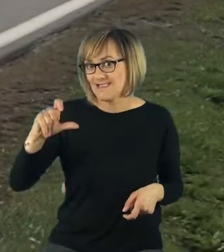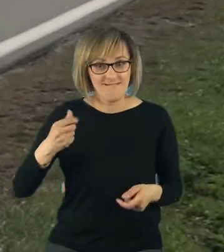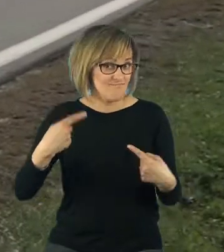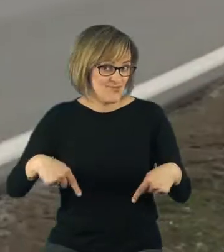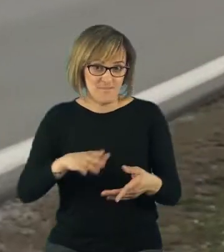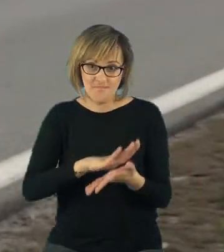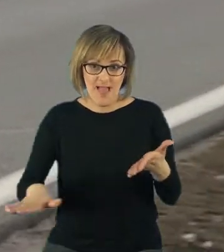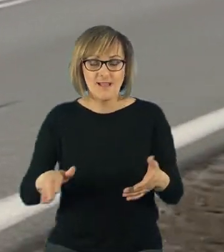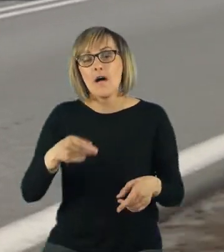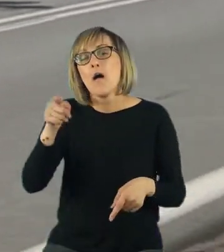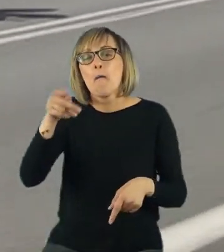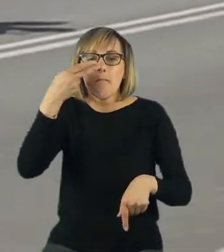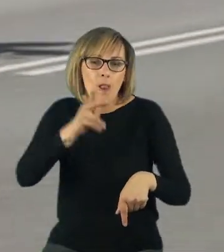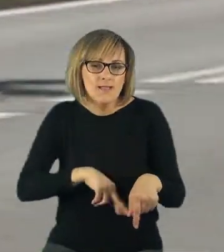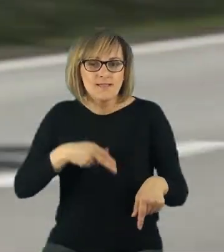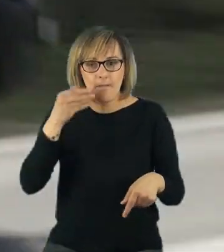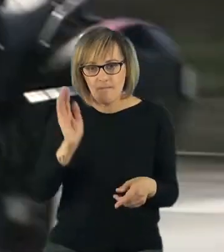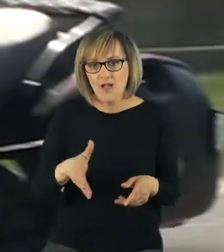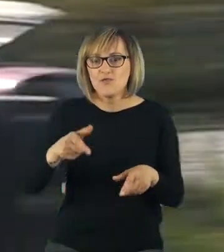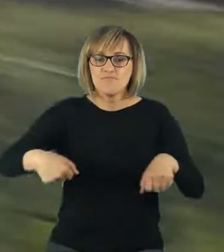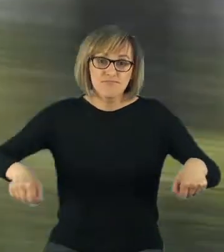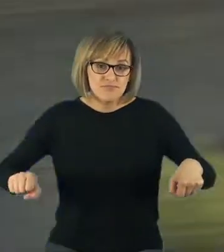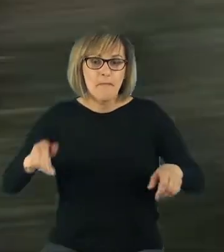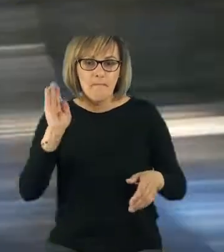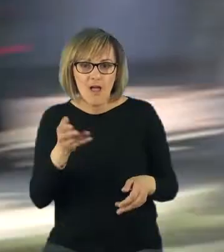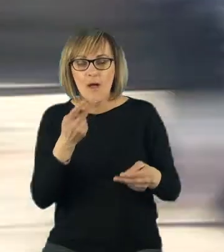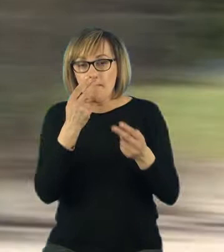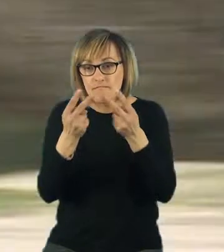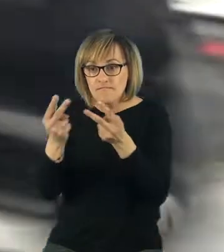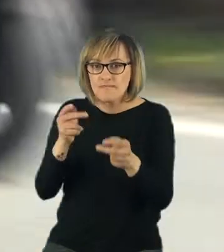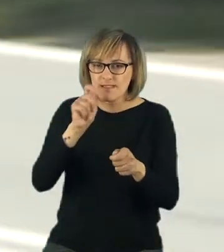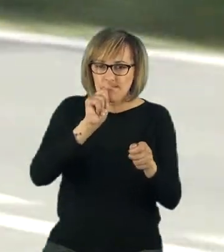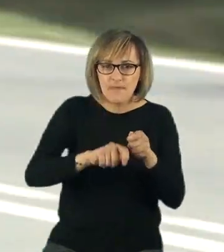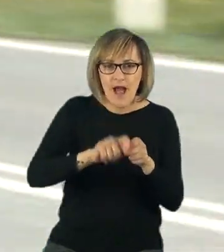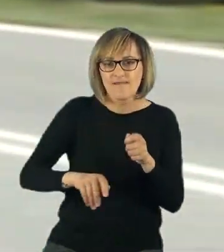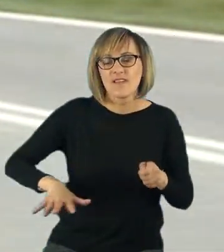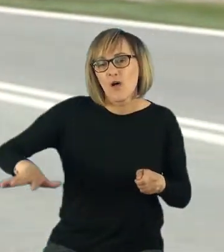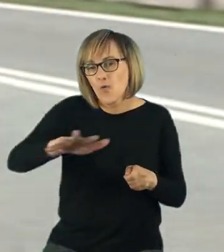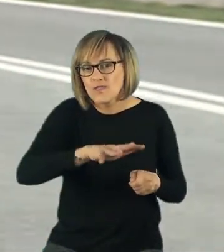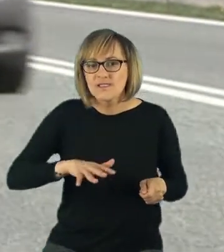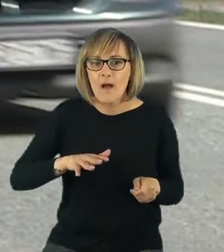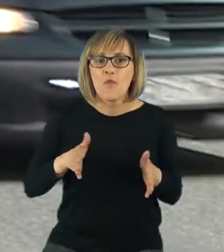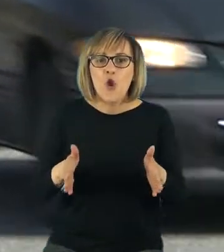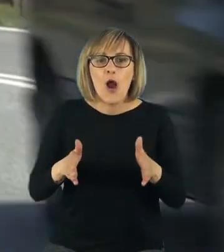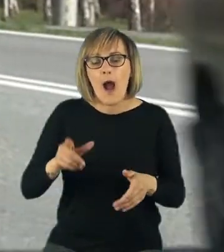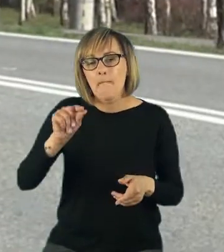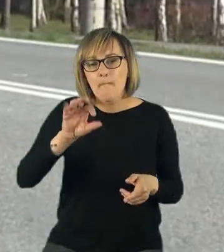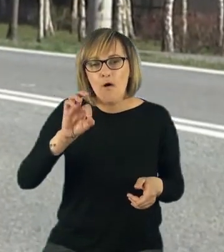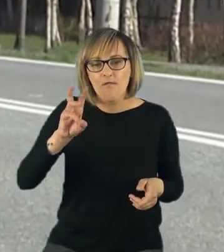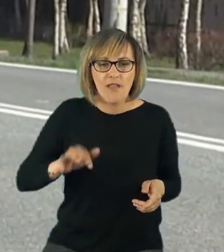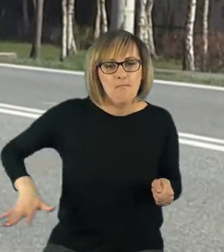naszych drogach. Mundurowi na swoich jednośladach będą monitorować drogi powiatu kutnowskiego. Taka forma pełnienia